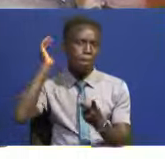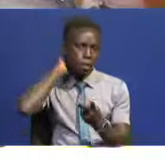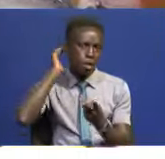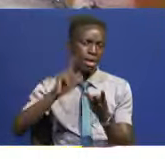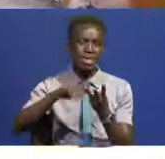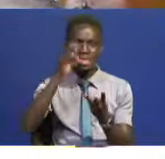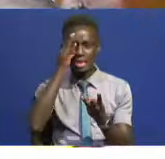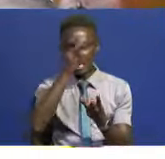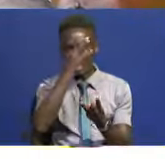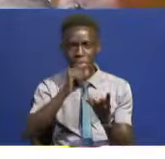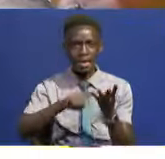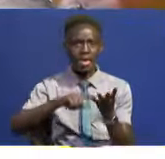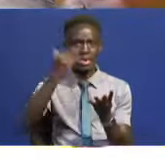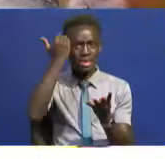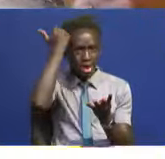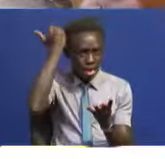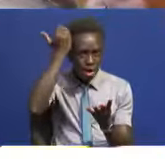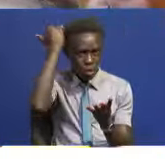Nyandarua,